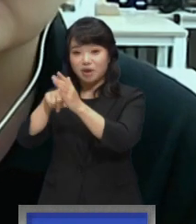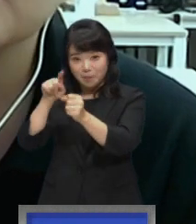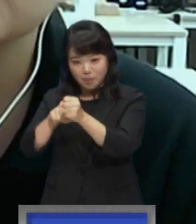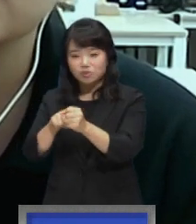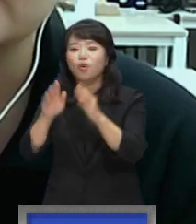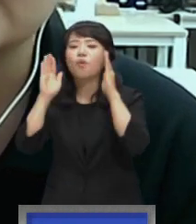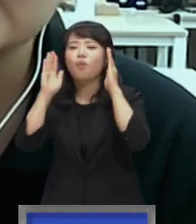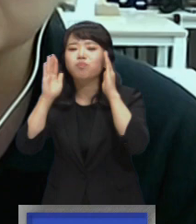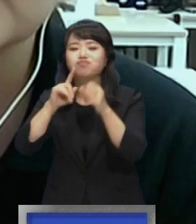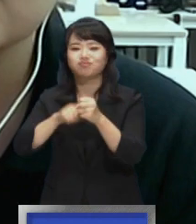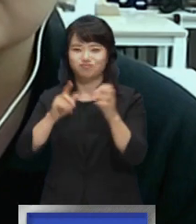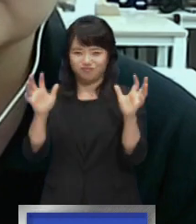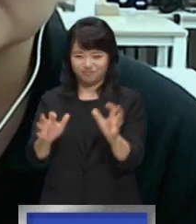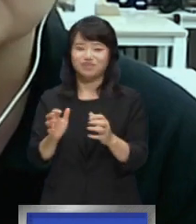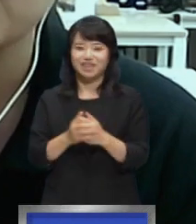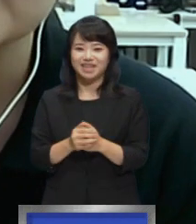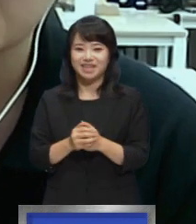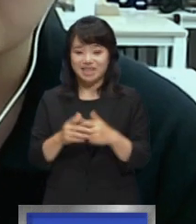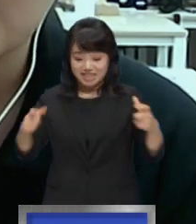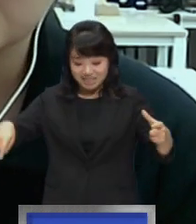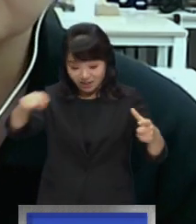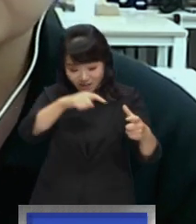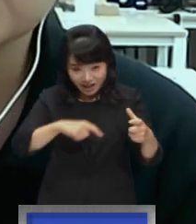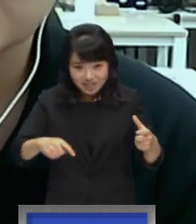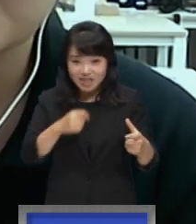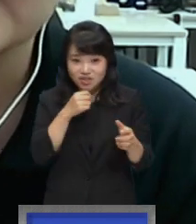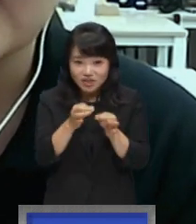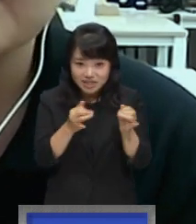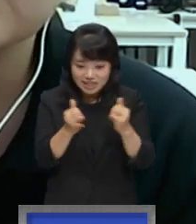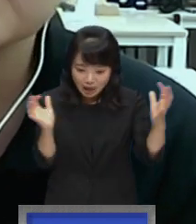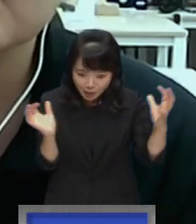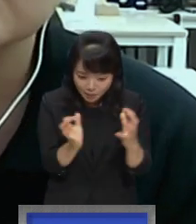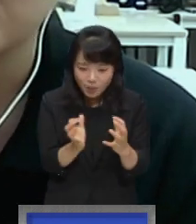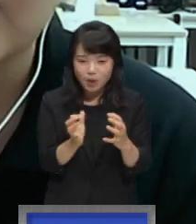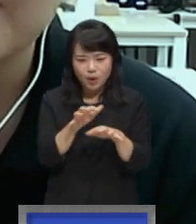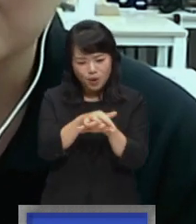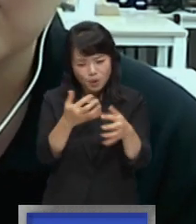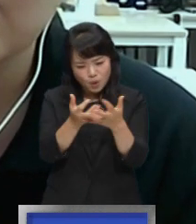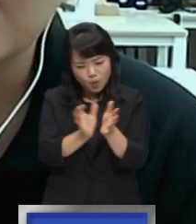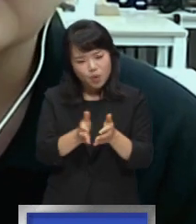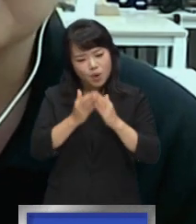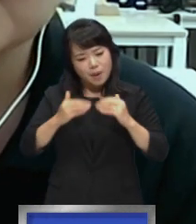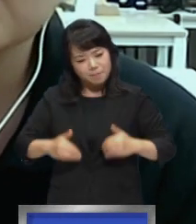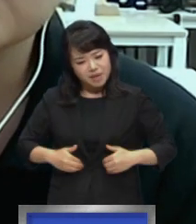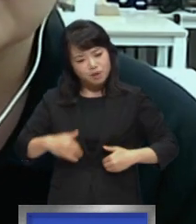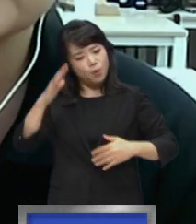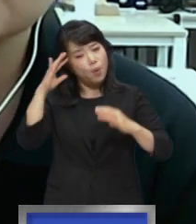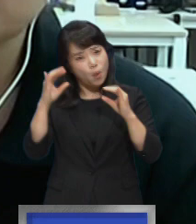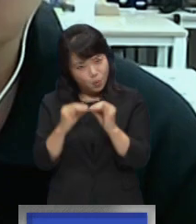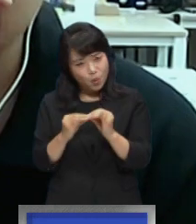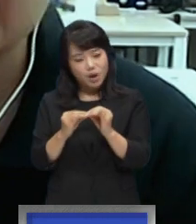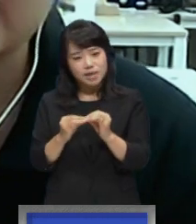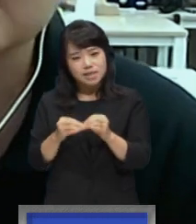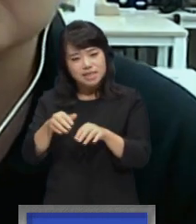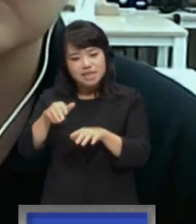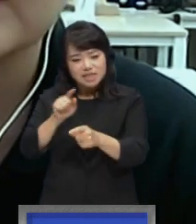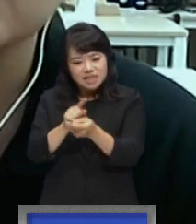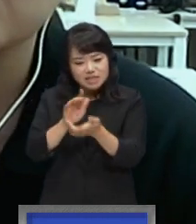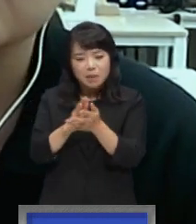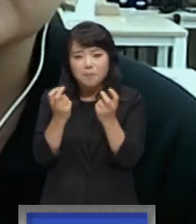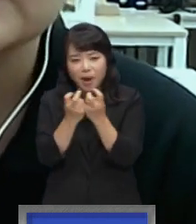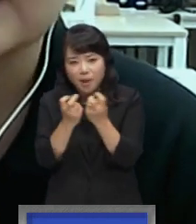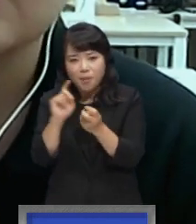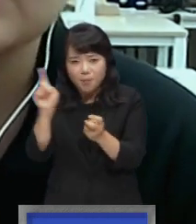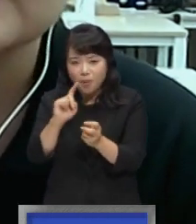현재는 동대문구 관내 소상공인들이 모여서 협동조합에 대한 필요성을 공감하고 협동조합 실무에 관한 학습